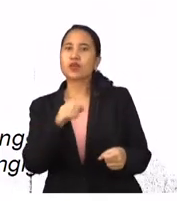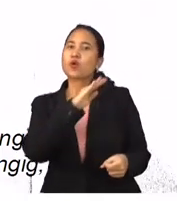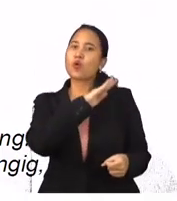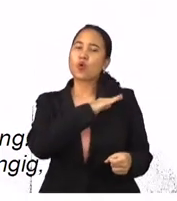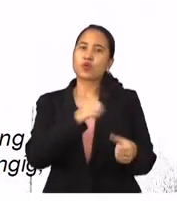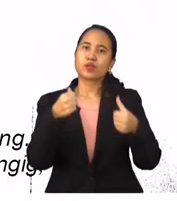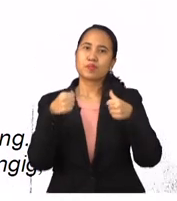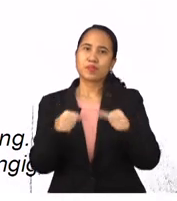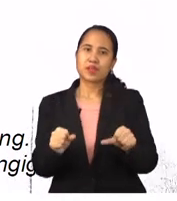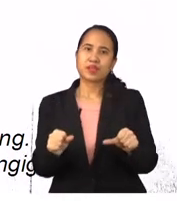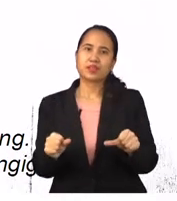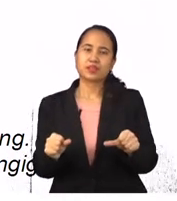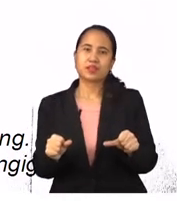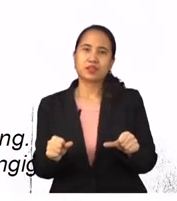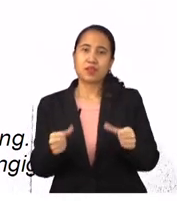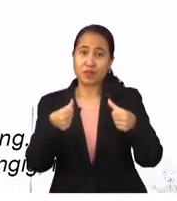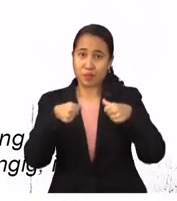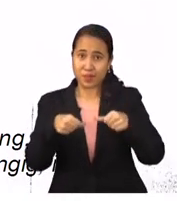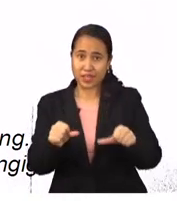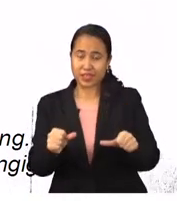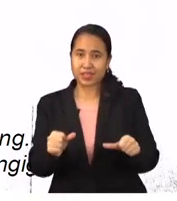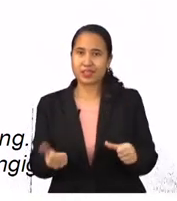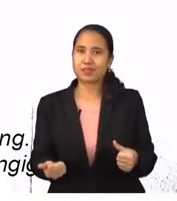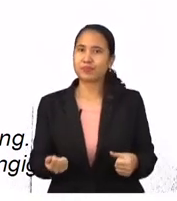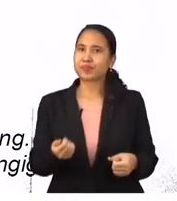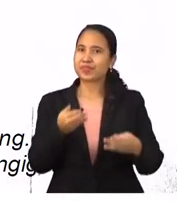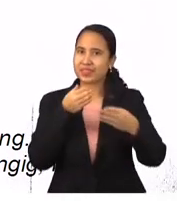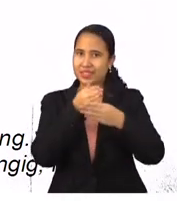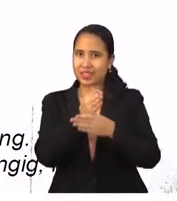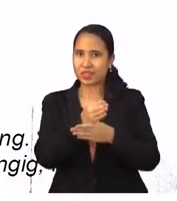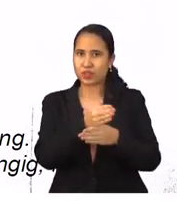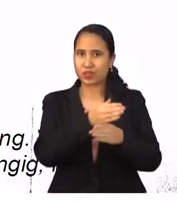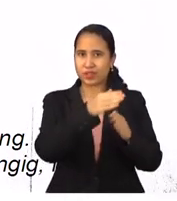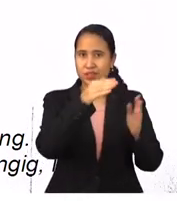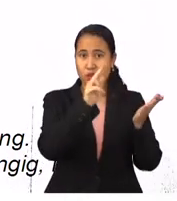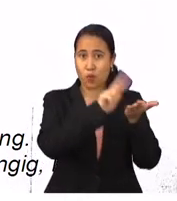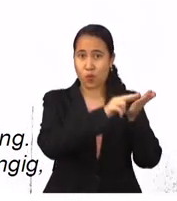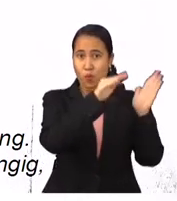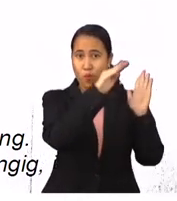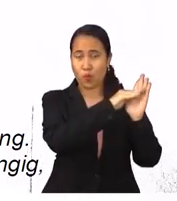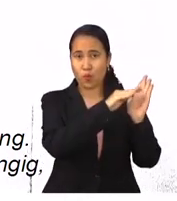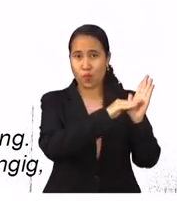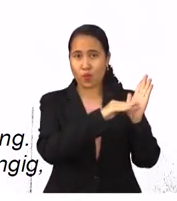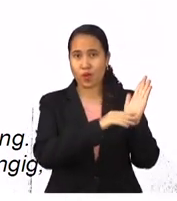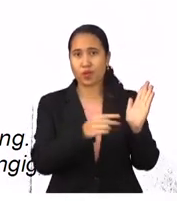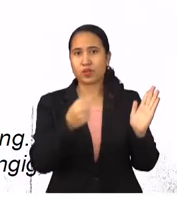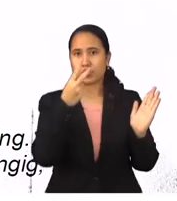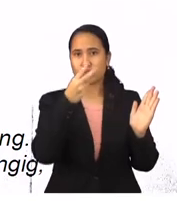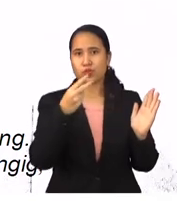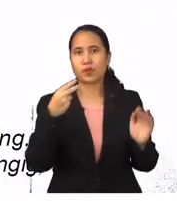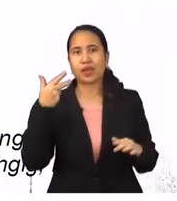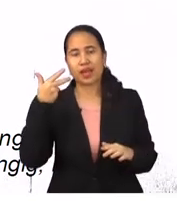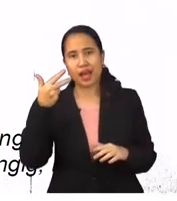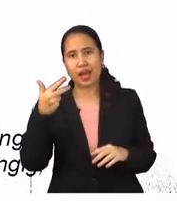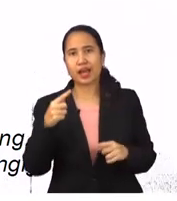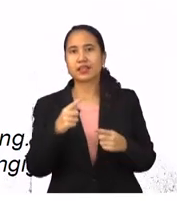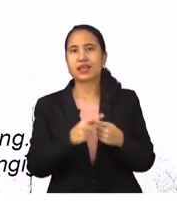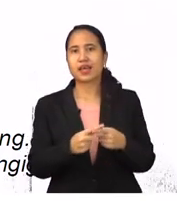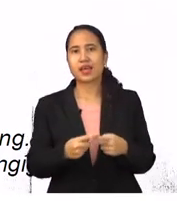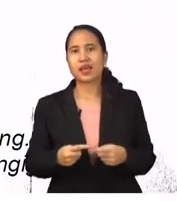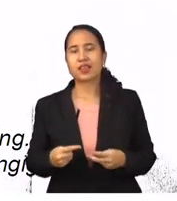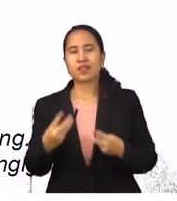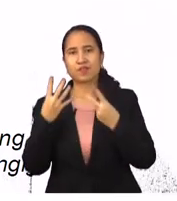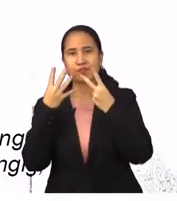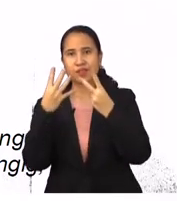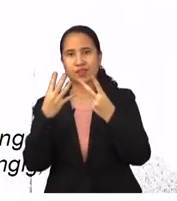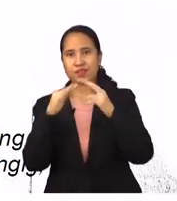in relatie tot de verplichting dat de rechten, genoemd in de artikelen 2, 8, 24 en 25 van het